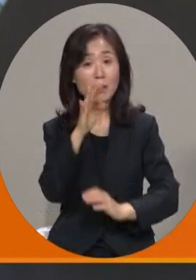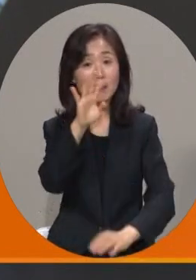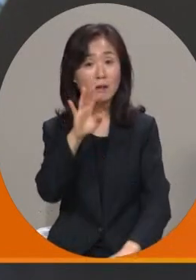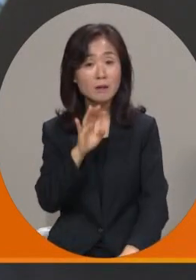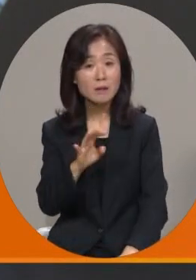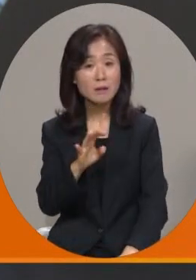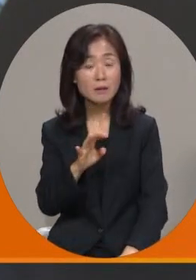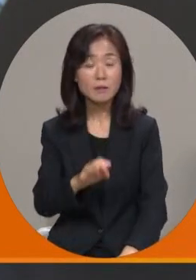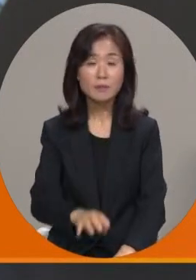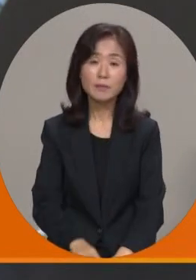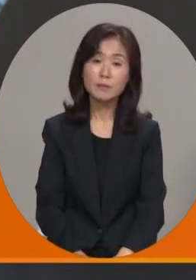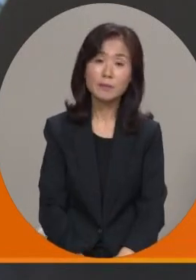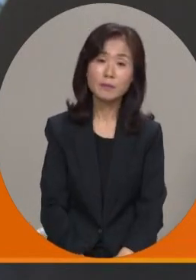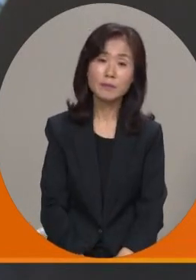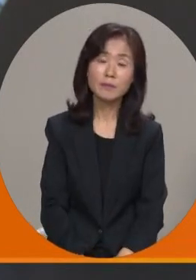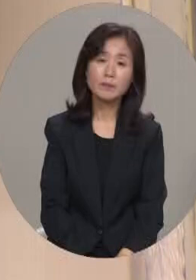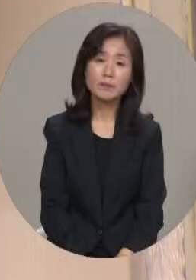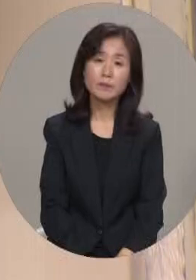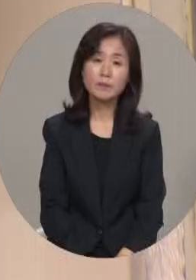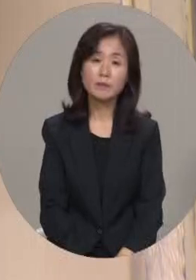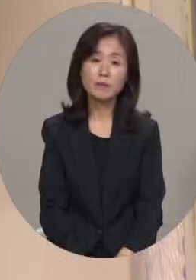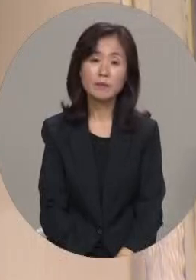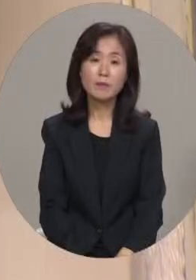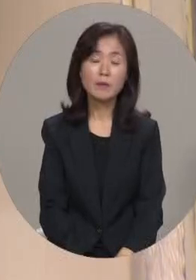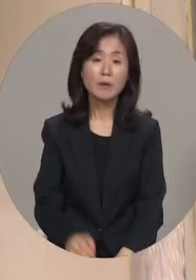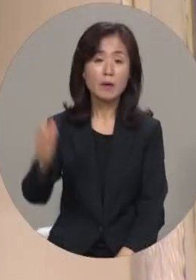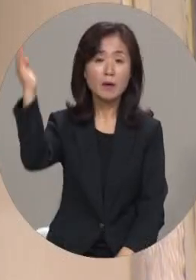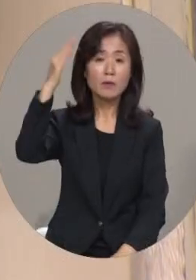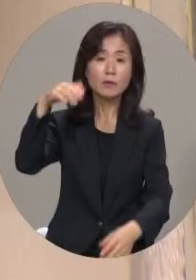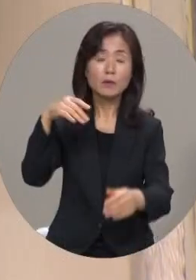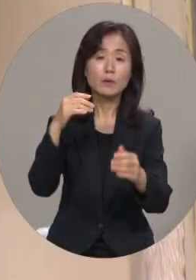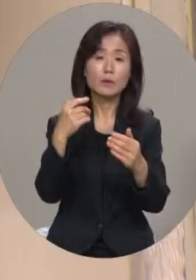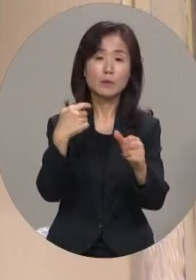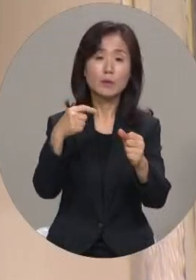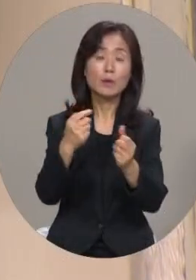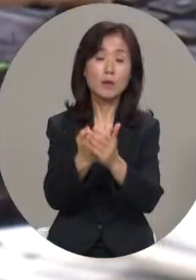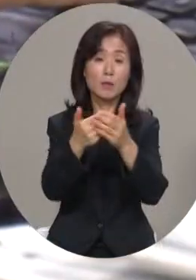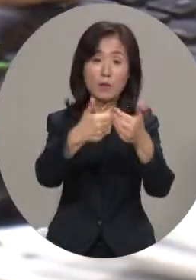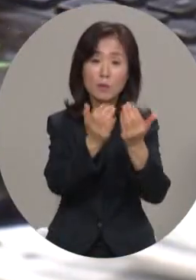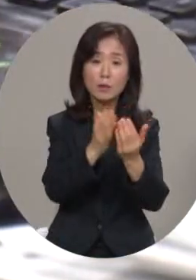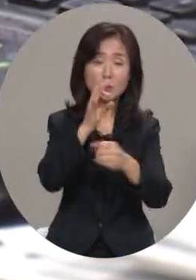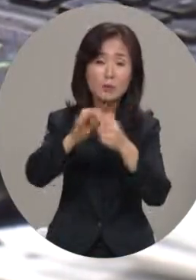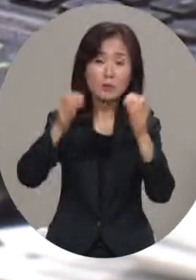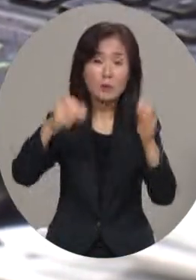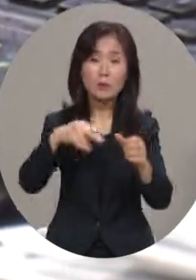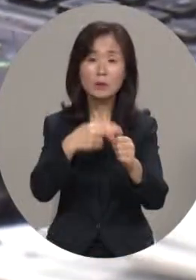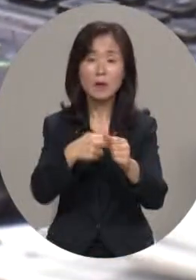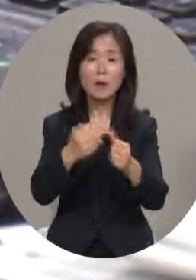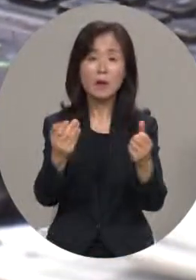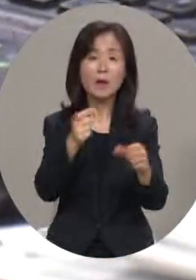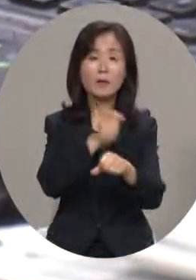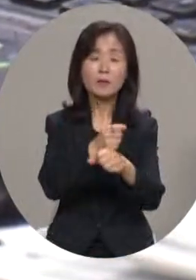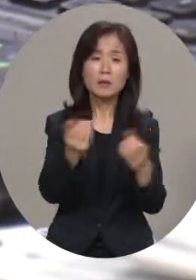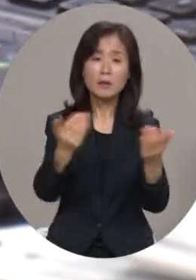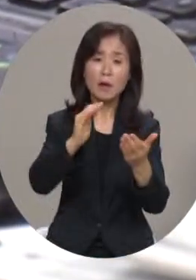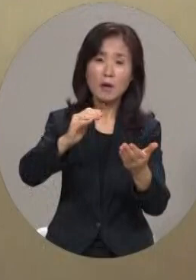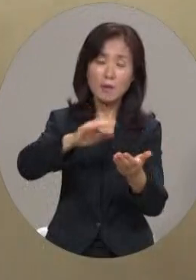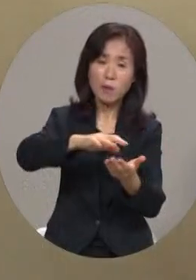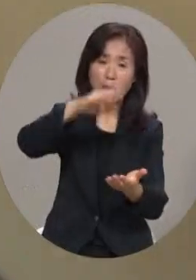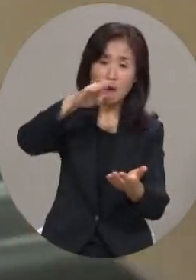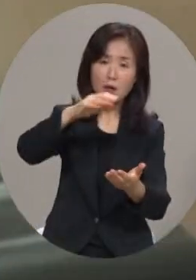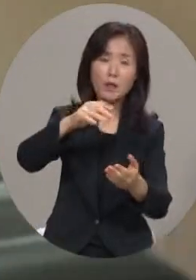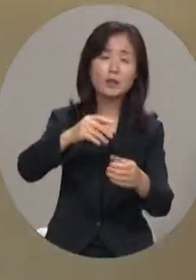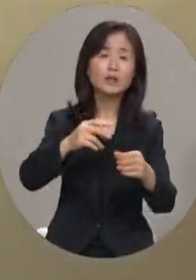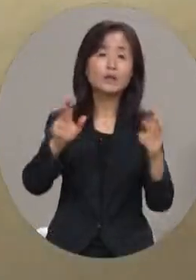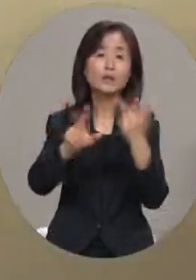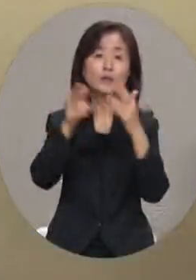황대 기입니다 한국교육개발원에 따르면 지난 10년간 들의 행정 업무량은 주당